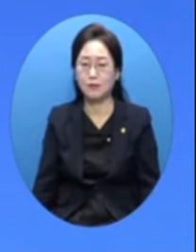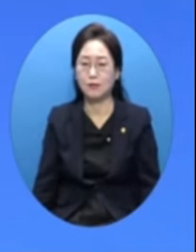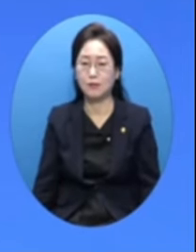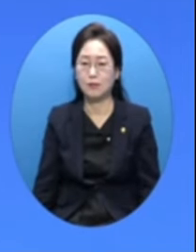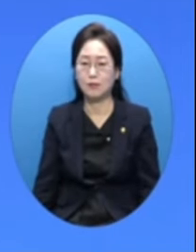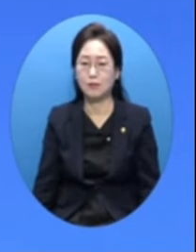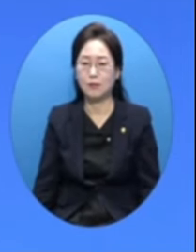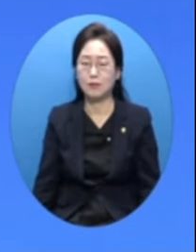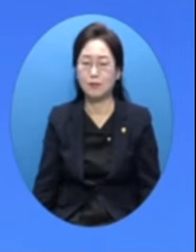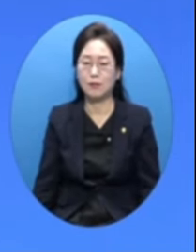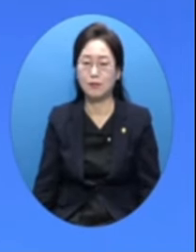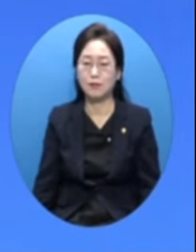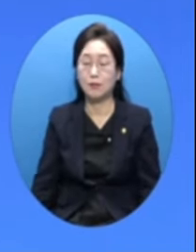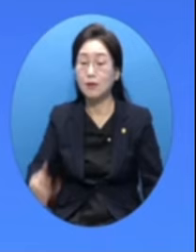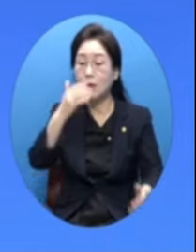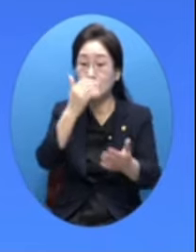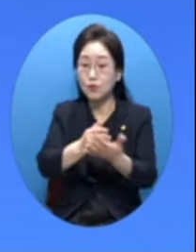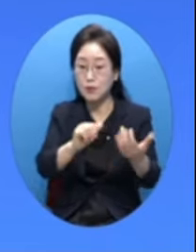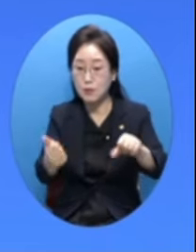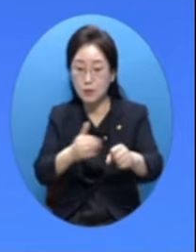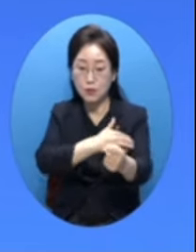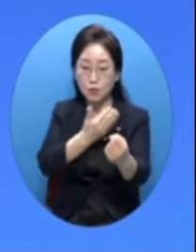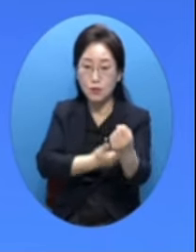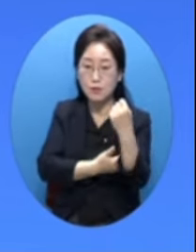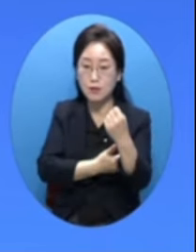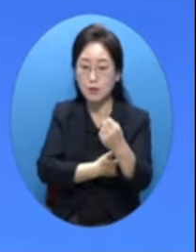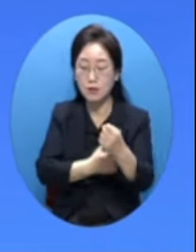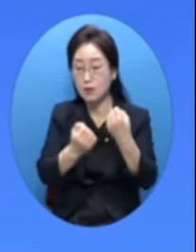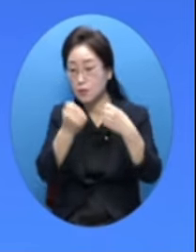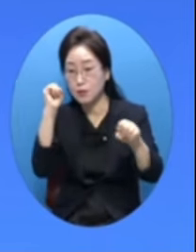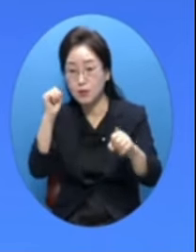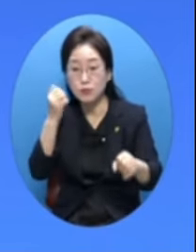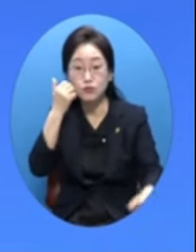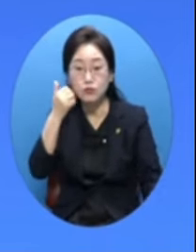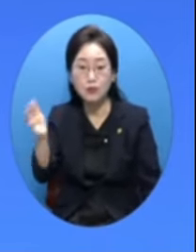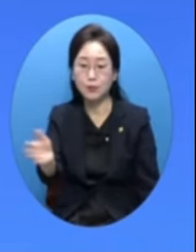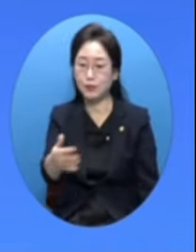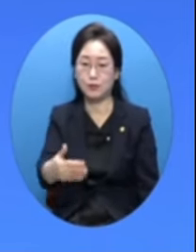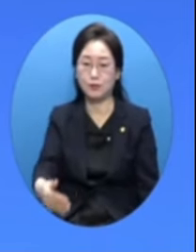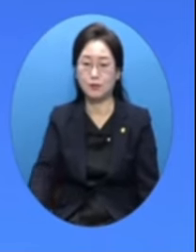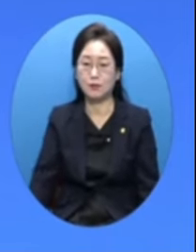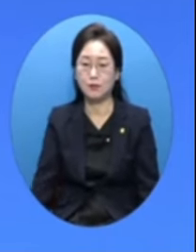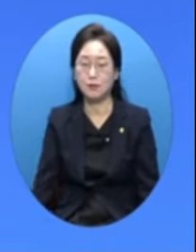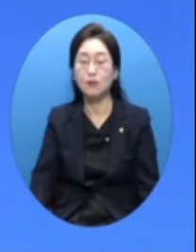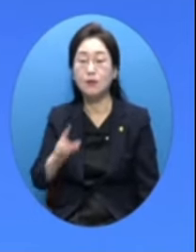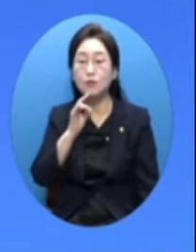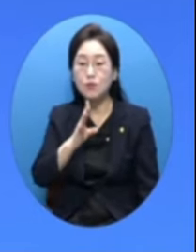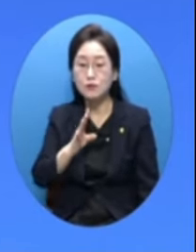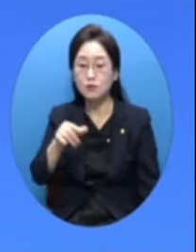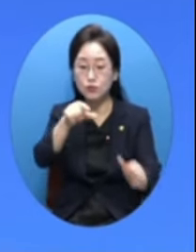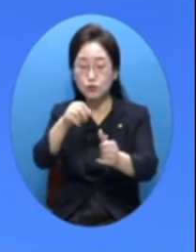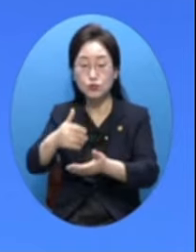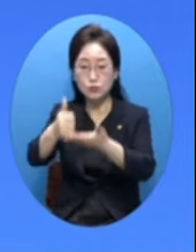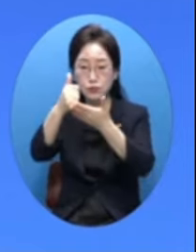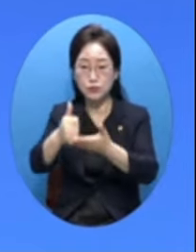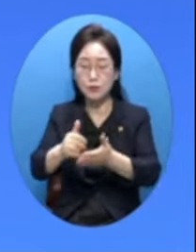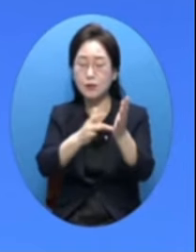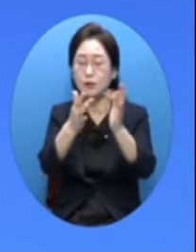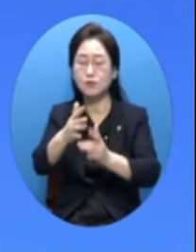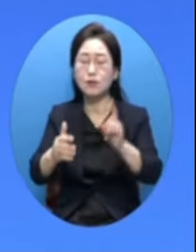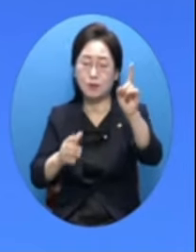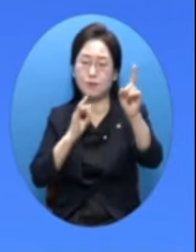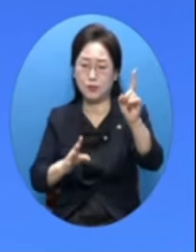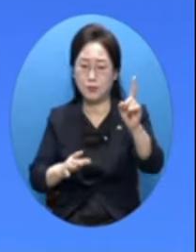이 죄와 사망의 권세를 피할 수 있는 사람이 아무도 없습니다. 오직 우리의 구세주 되신